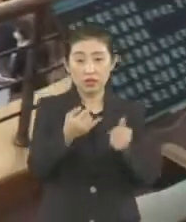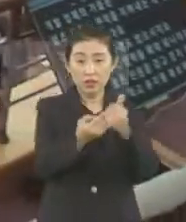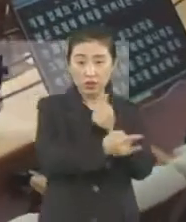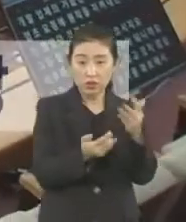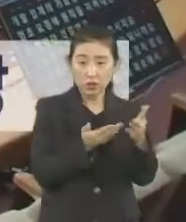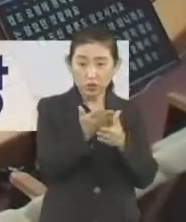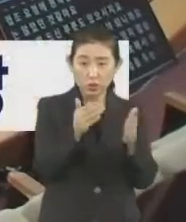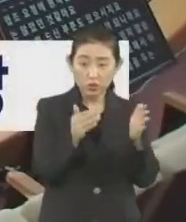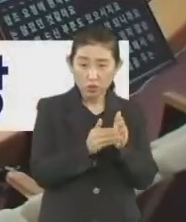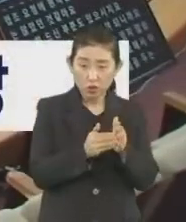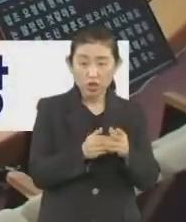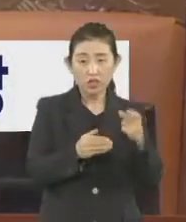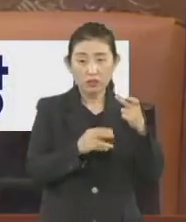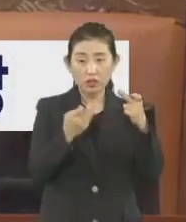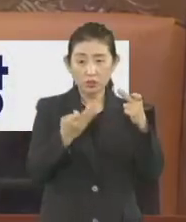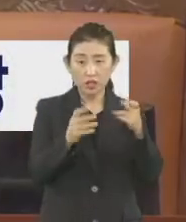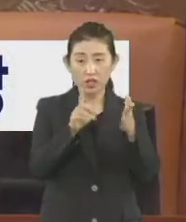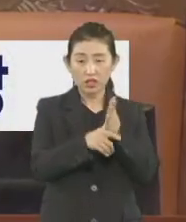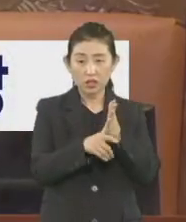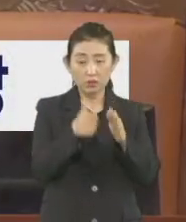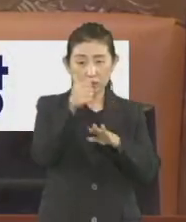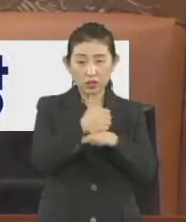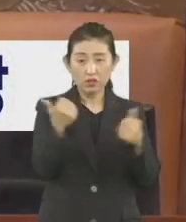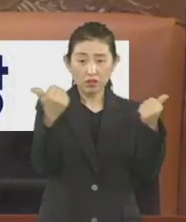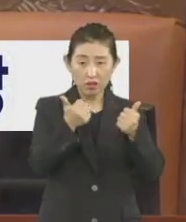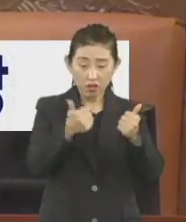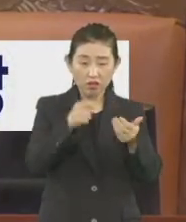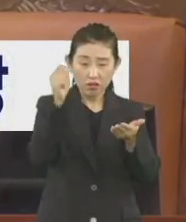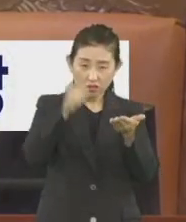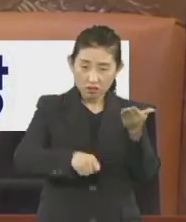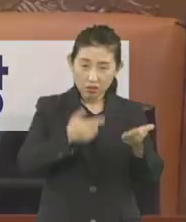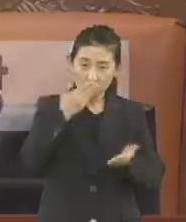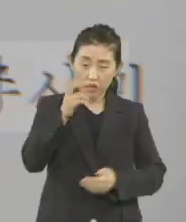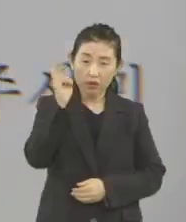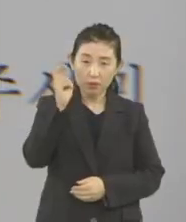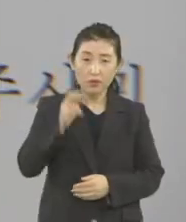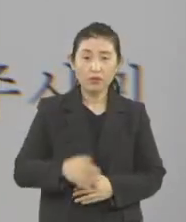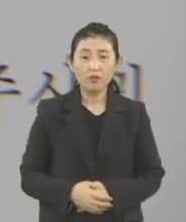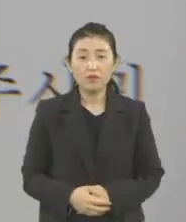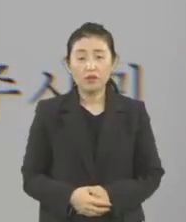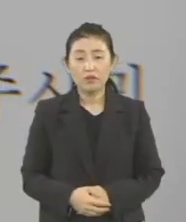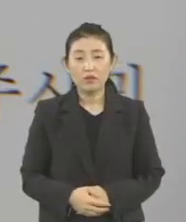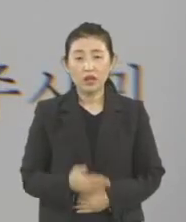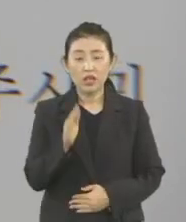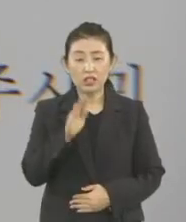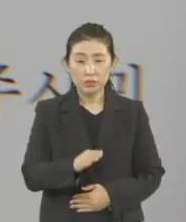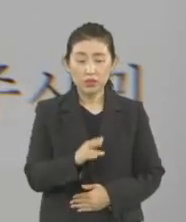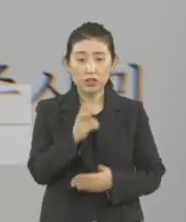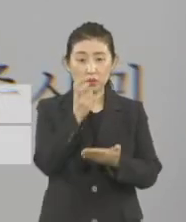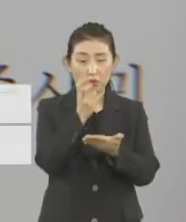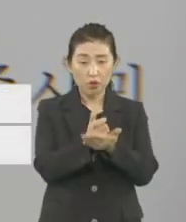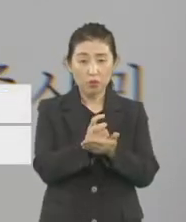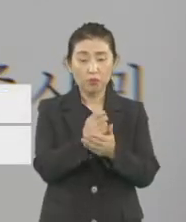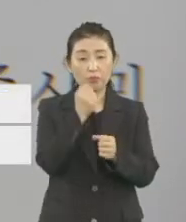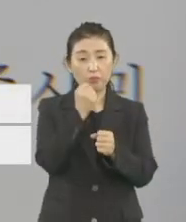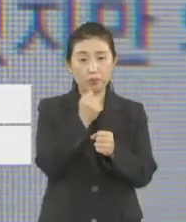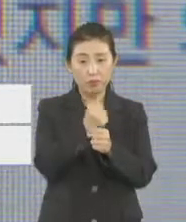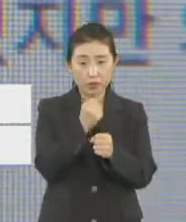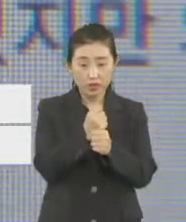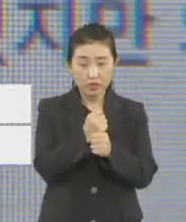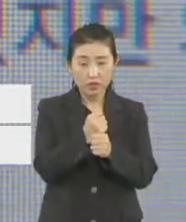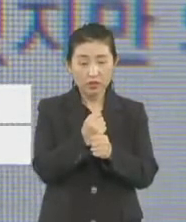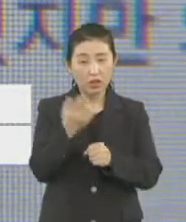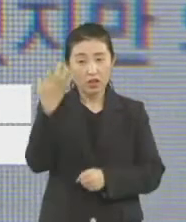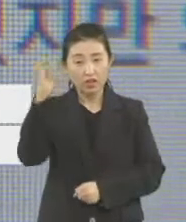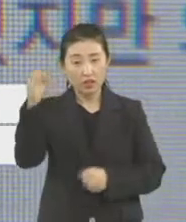통과해 내달 14일 본회의에서 원안대로 처리될 가능성이 높습니다. 하지만 조례안 제정을 놓고 지역사회의